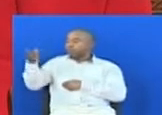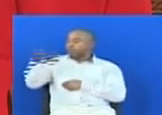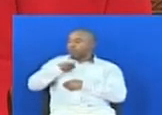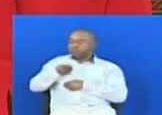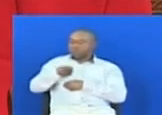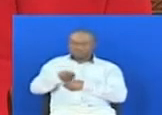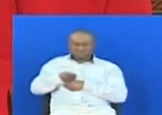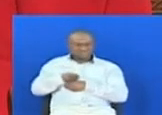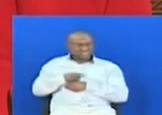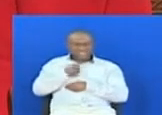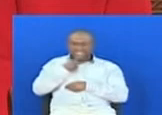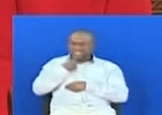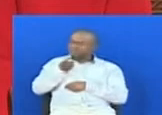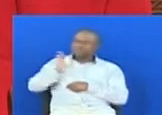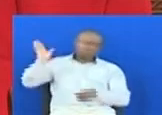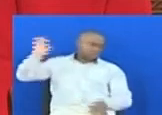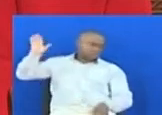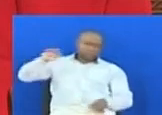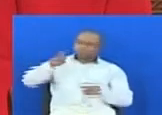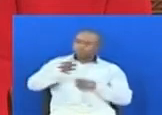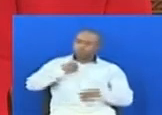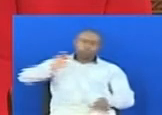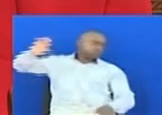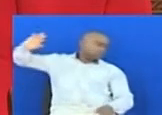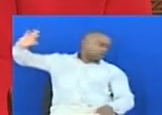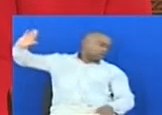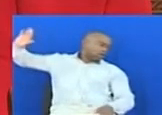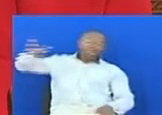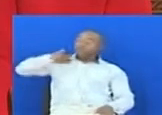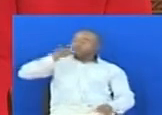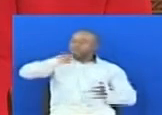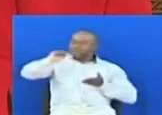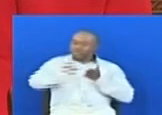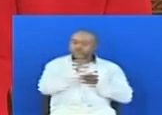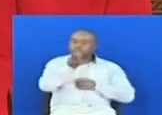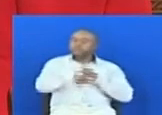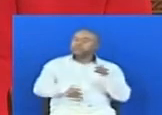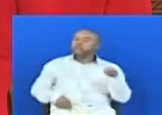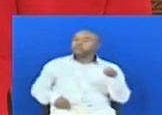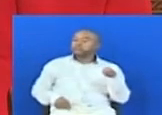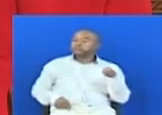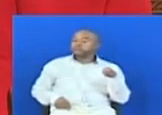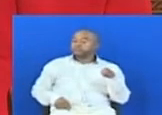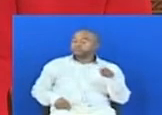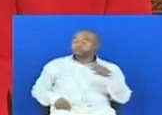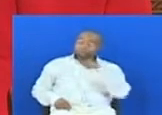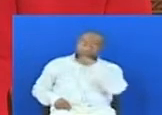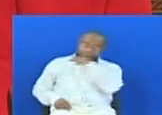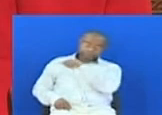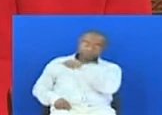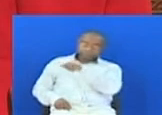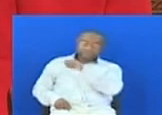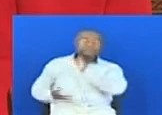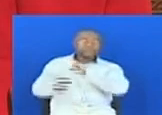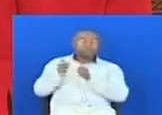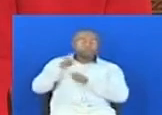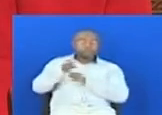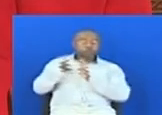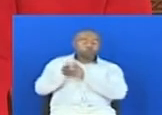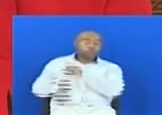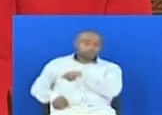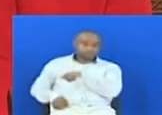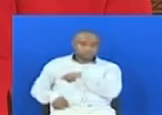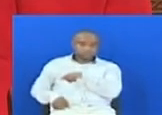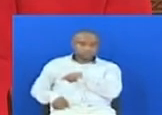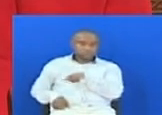akasema hatuhitaji mikopo, tunataka mtufutie haya madeni. Hiyo ni jambo kubwa na inahitaji uwe